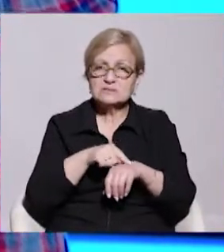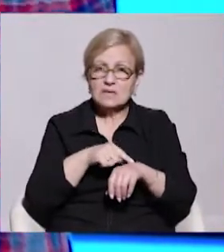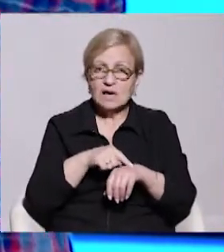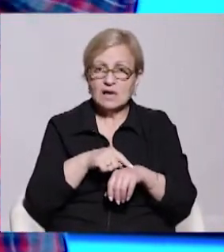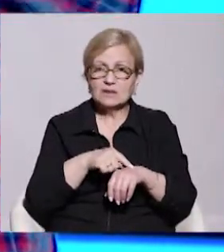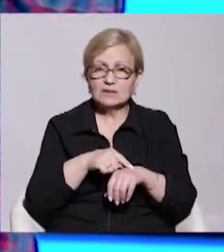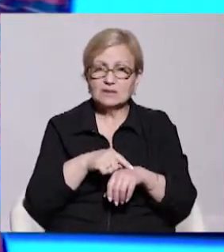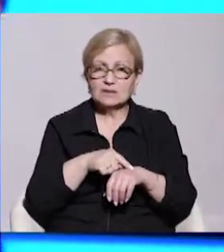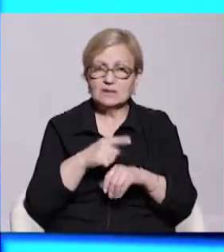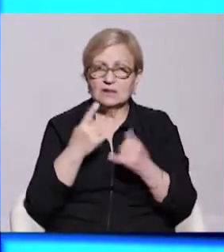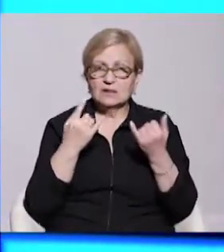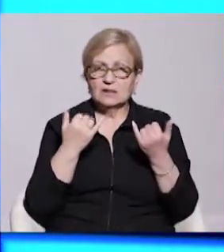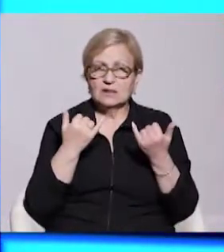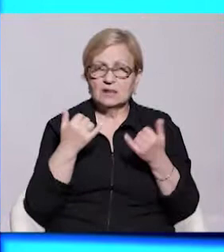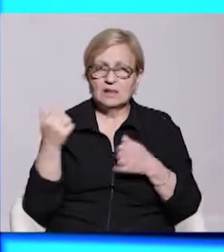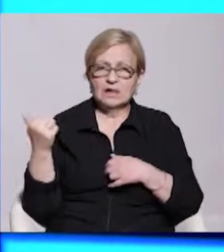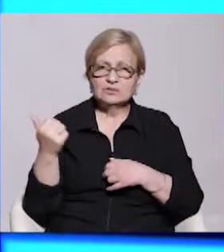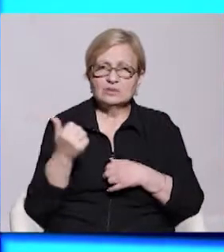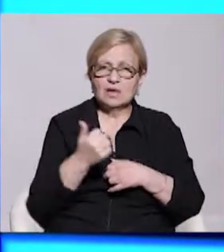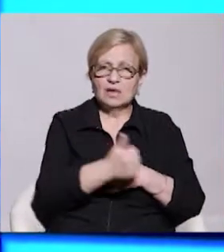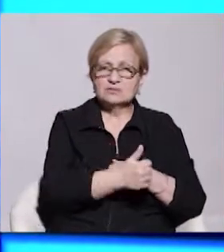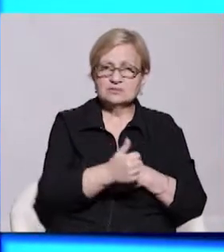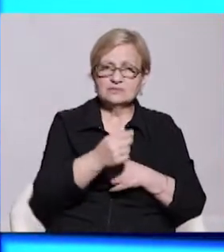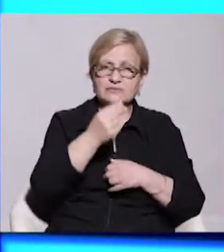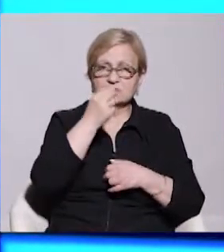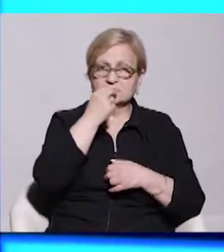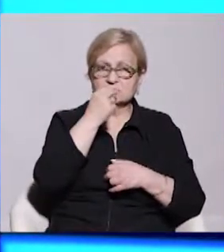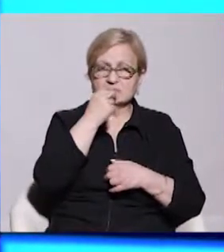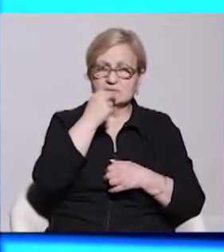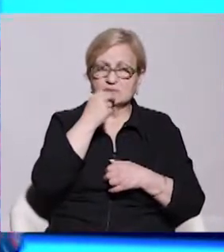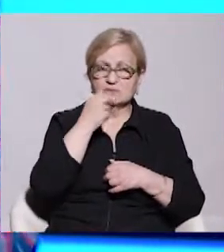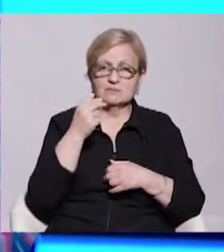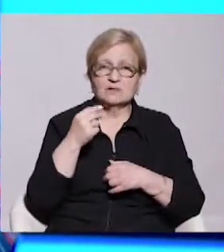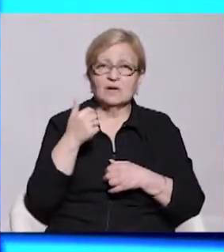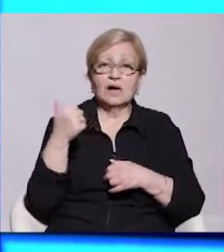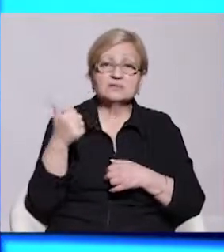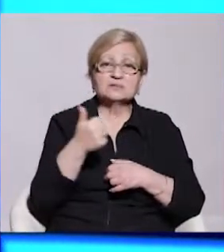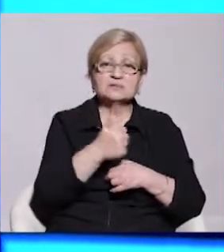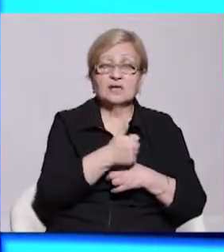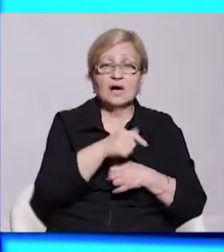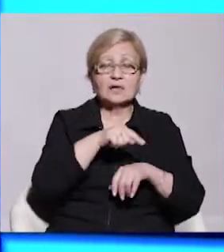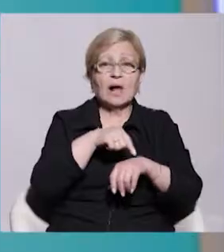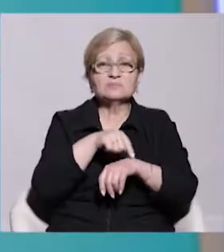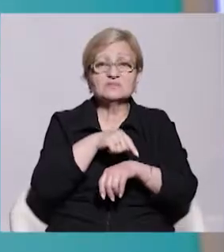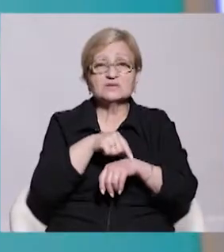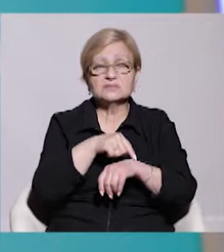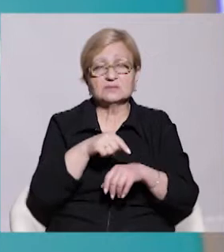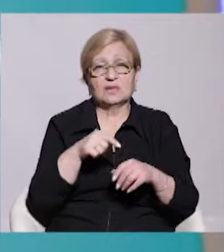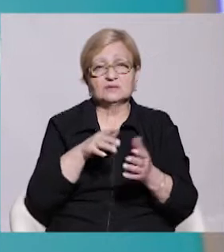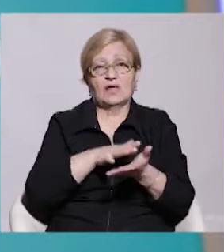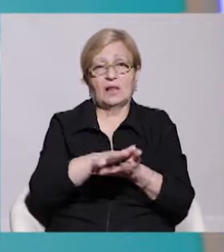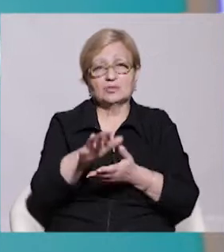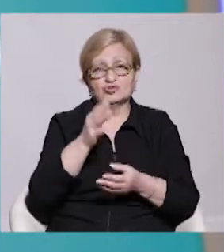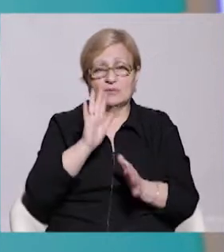პანდა ერთი კვირის განმავლობაში კვებას? ანუ ერთი კვირის განმავლობაში რამდენი საათი ეხარჯება მას